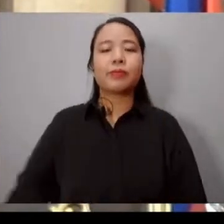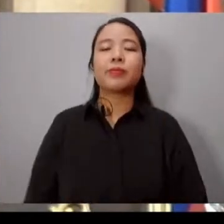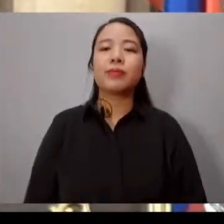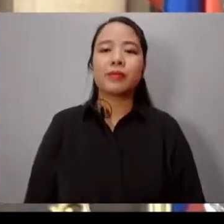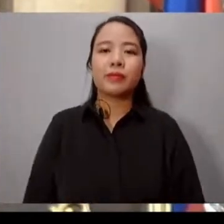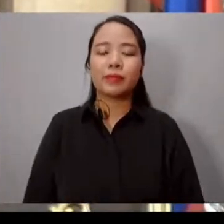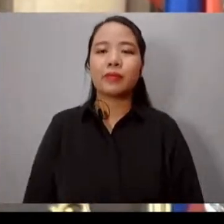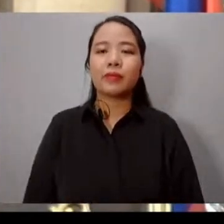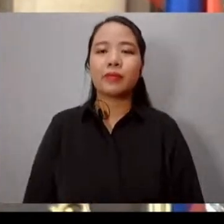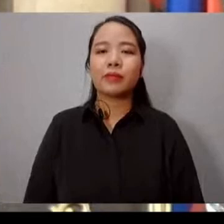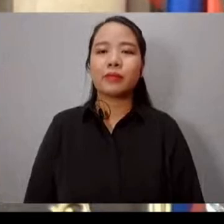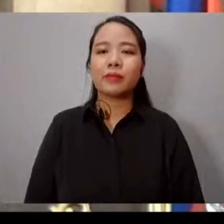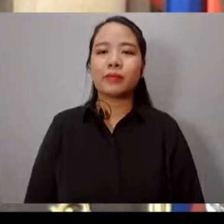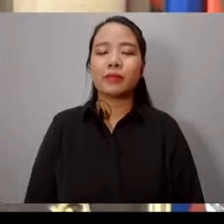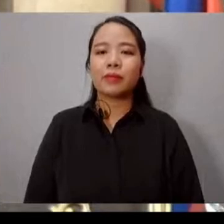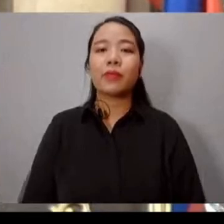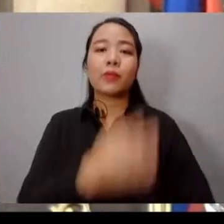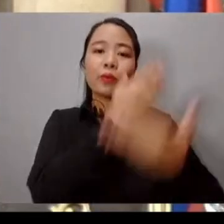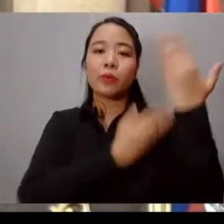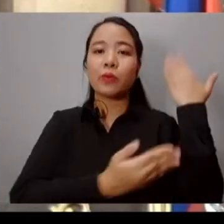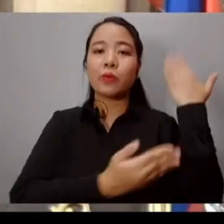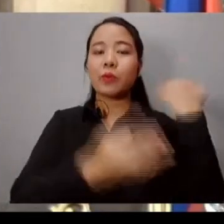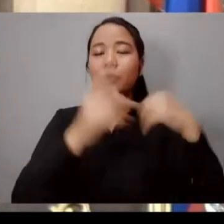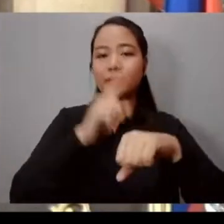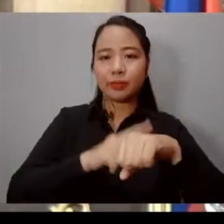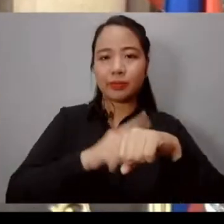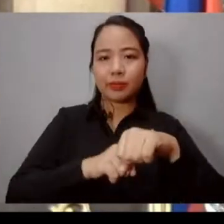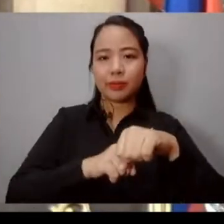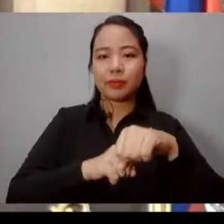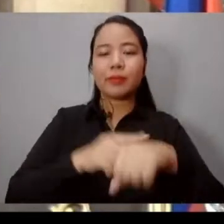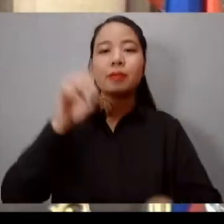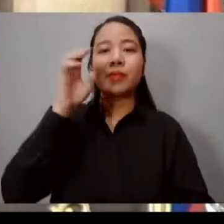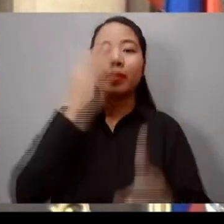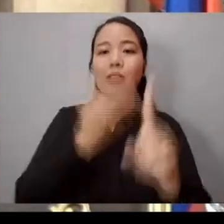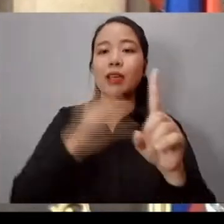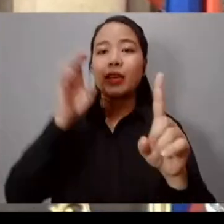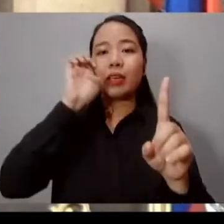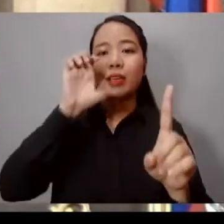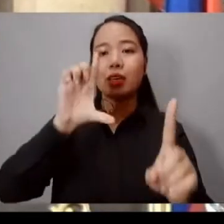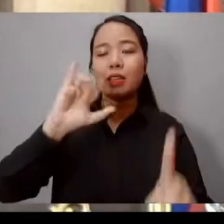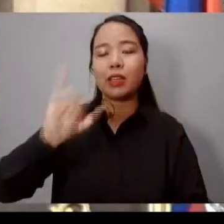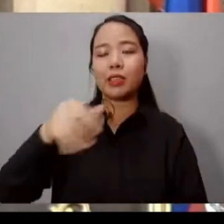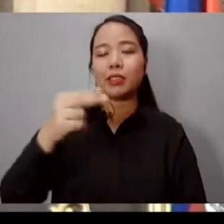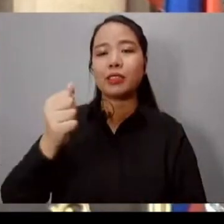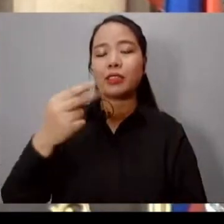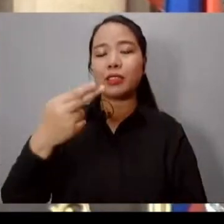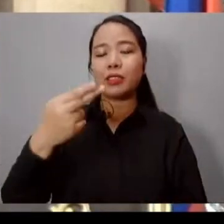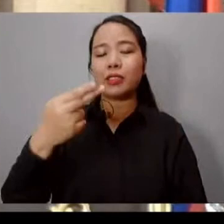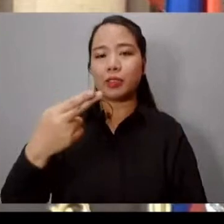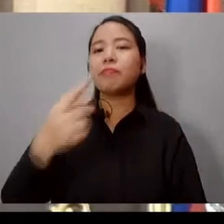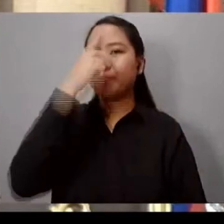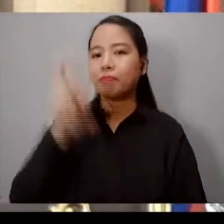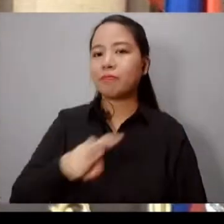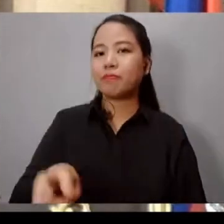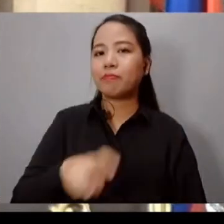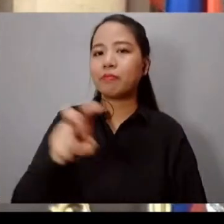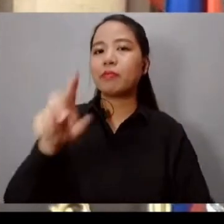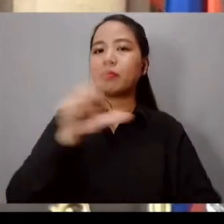Noong mga araw na iyon, si Elias ay mag-isang pumunta sa ilang. Pagkatapos na